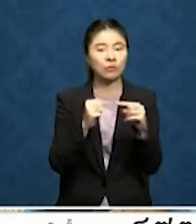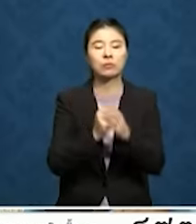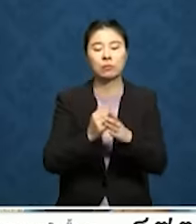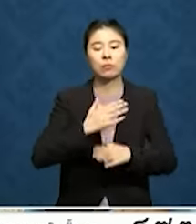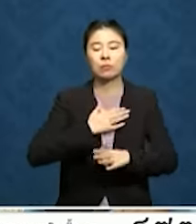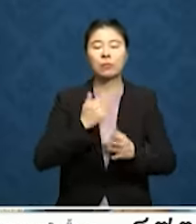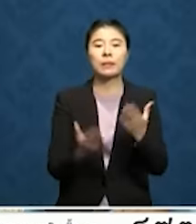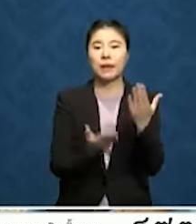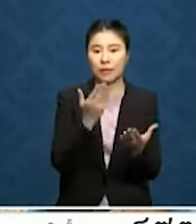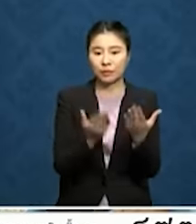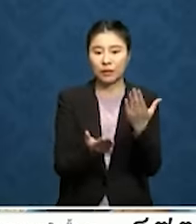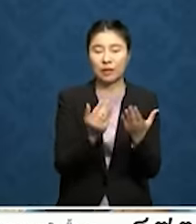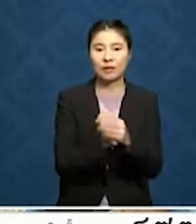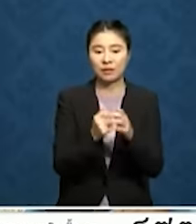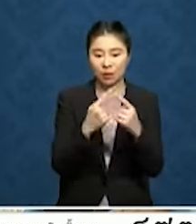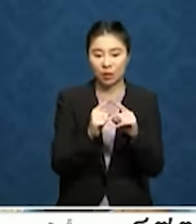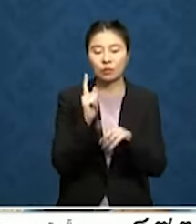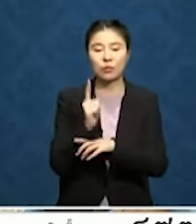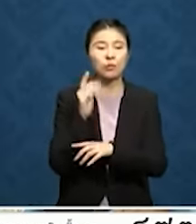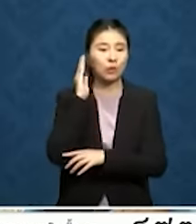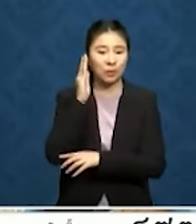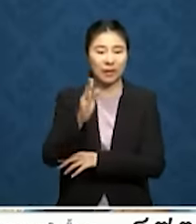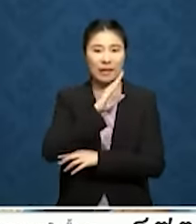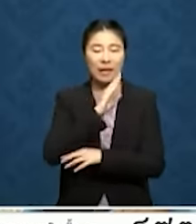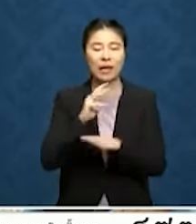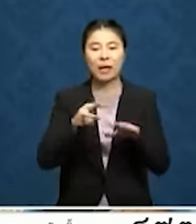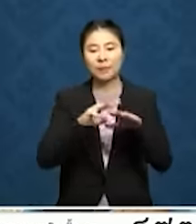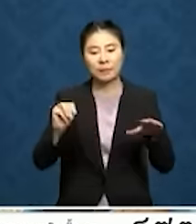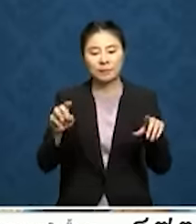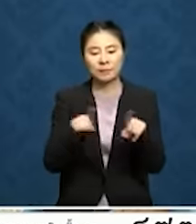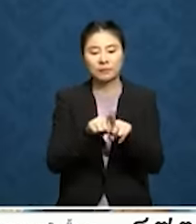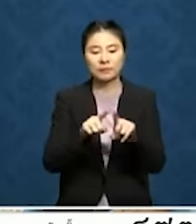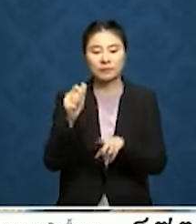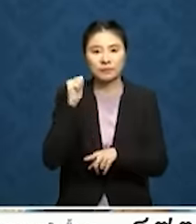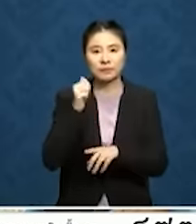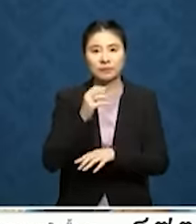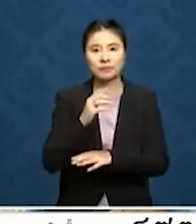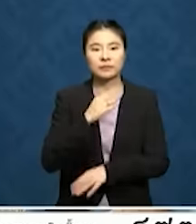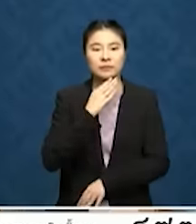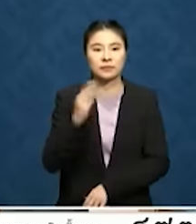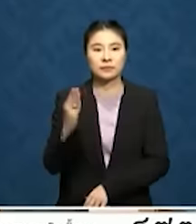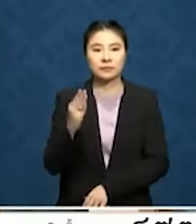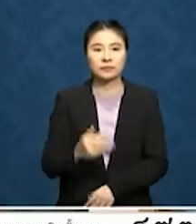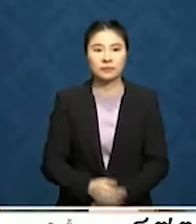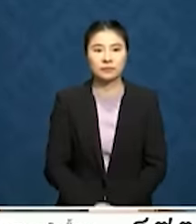แต่มันคือมาตรฐานที่จะต้องทำต่อไปในการเลือกนายกรัฐมนตรีทุกๆครั้งครับผม